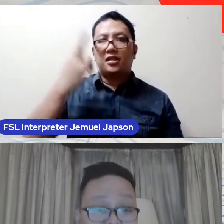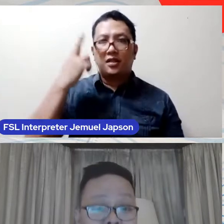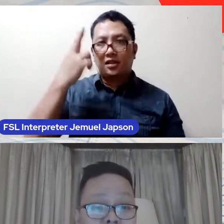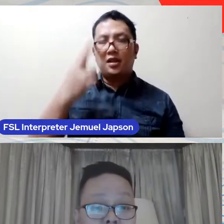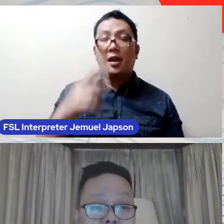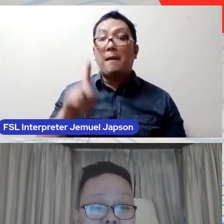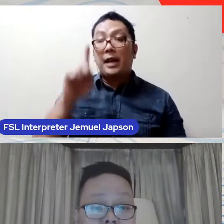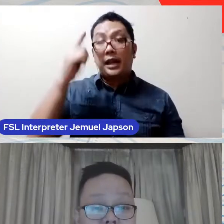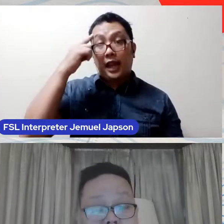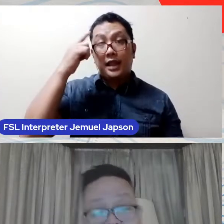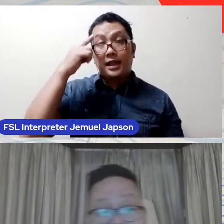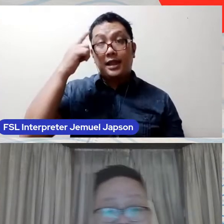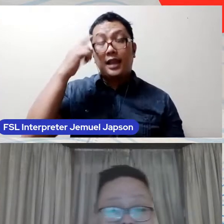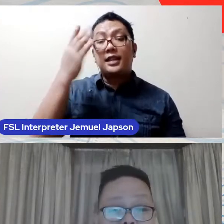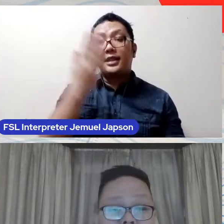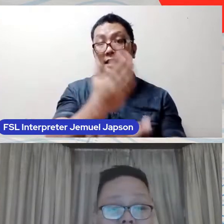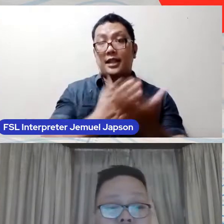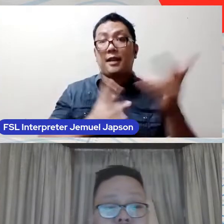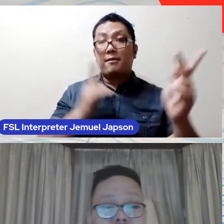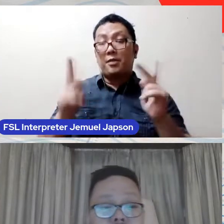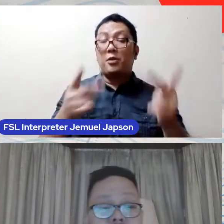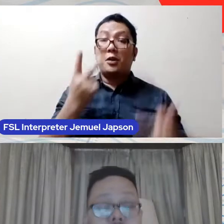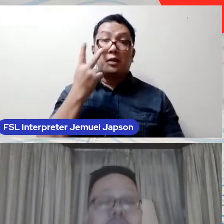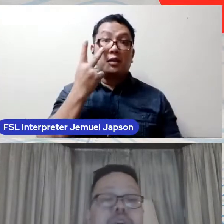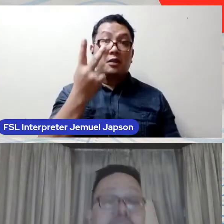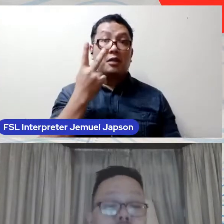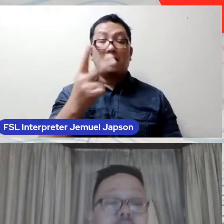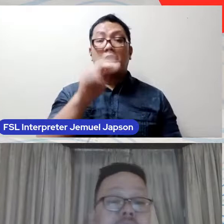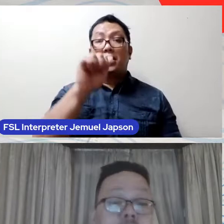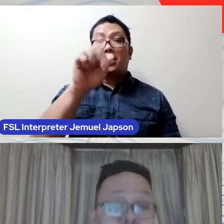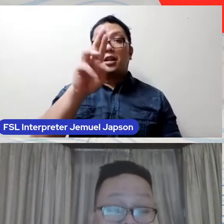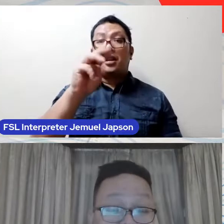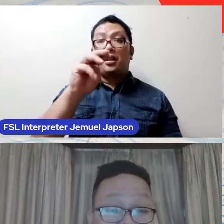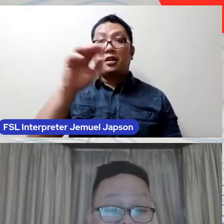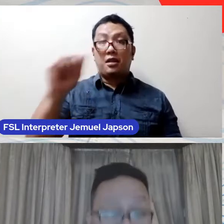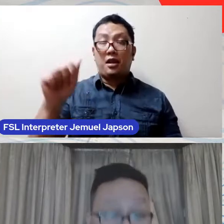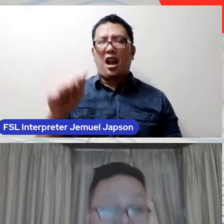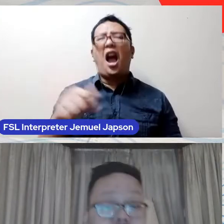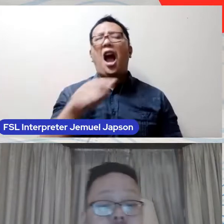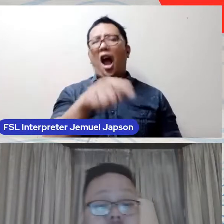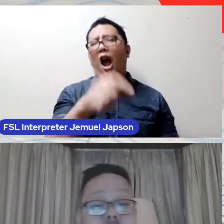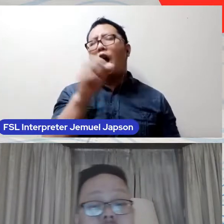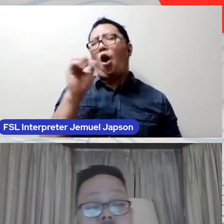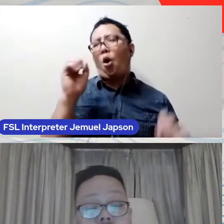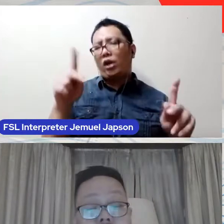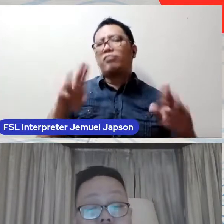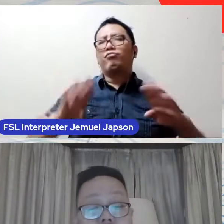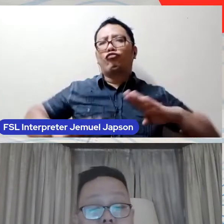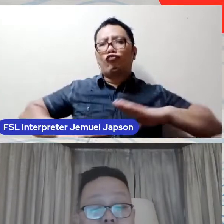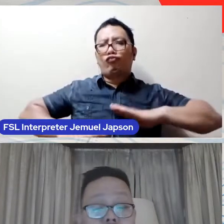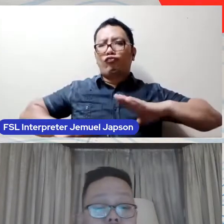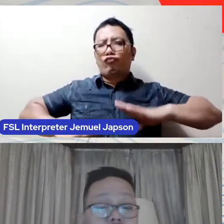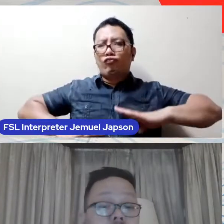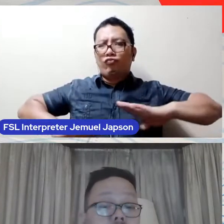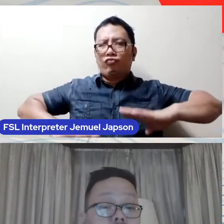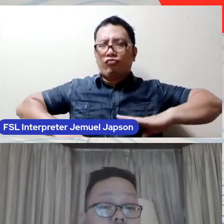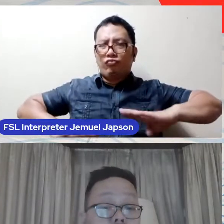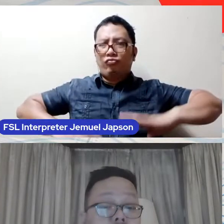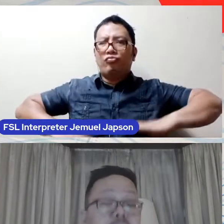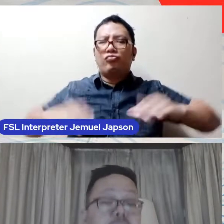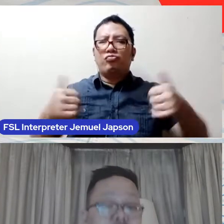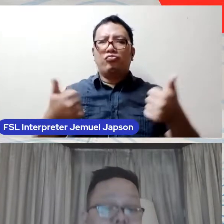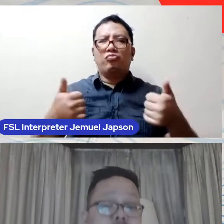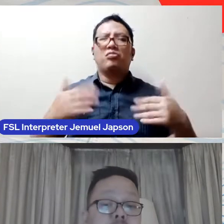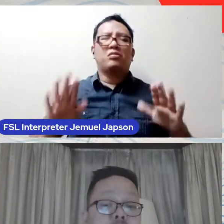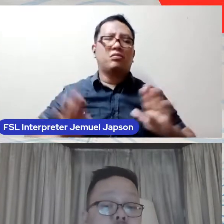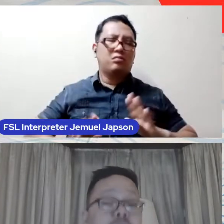there will be some people na pag nakita nila yung ARMA, sabi nila, okay naman pala. Yes, they will be mollified. But